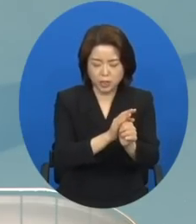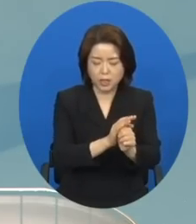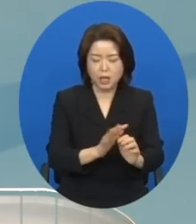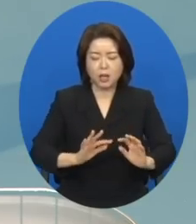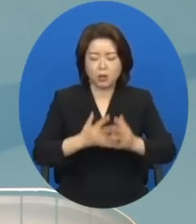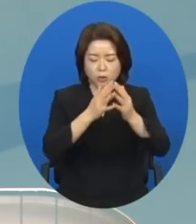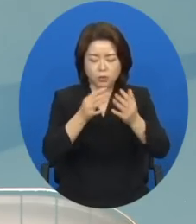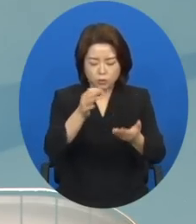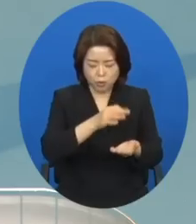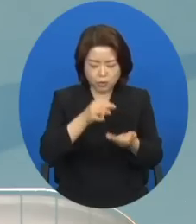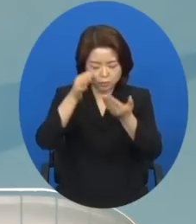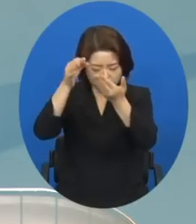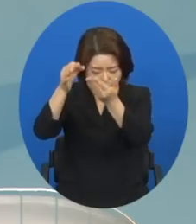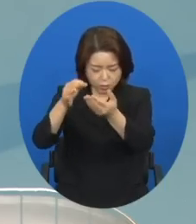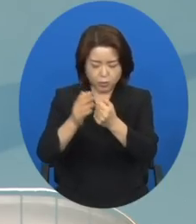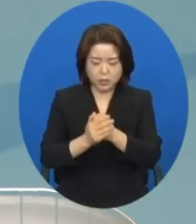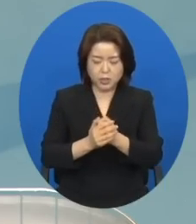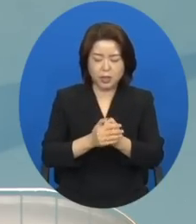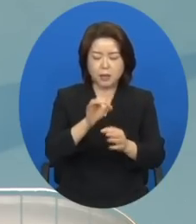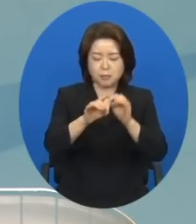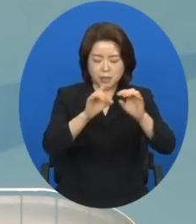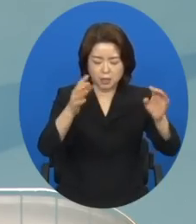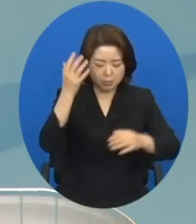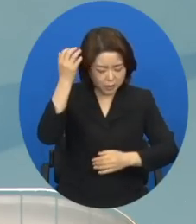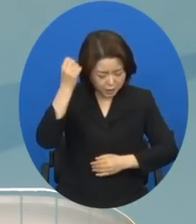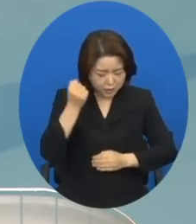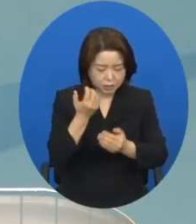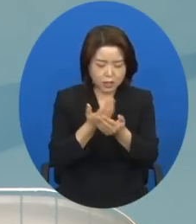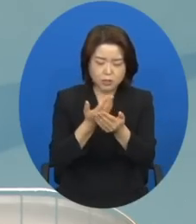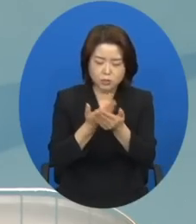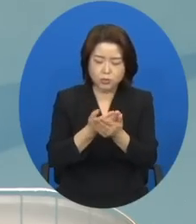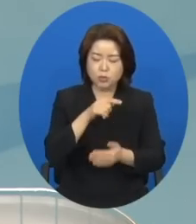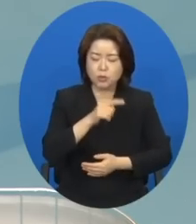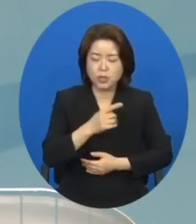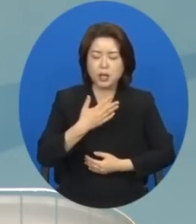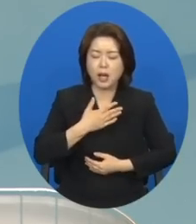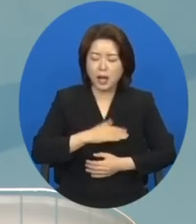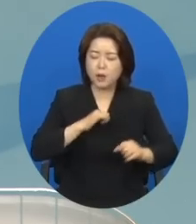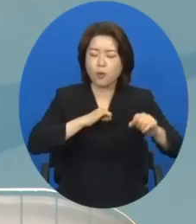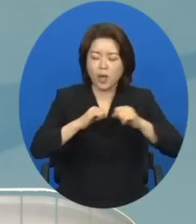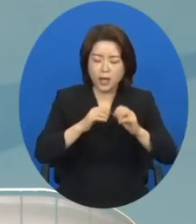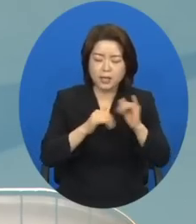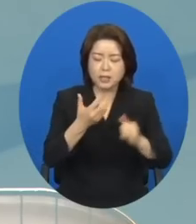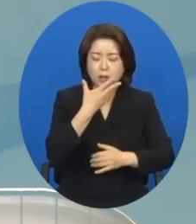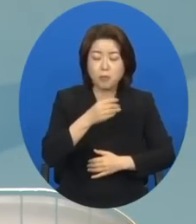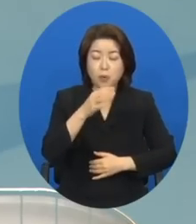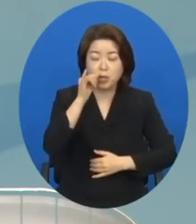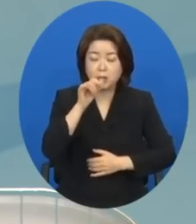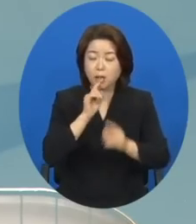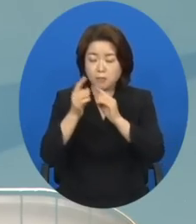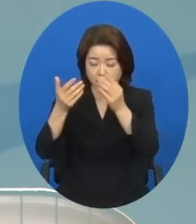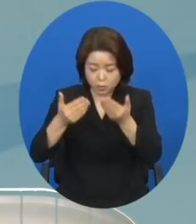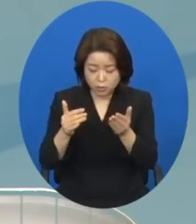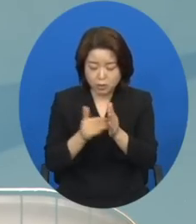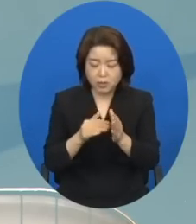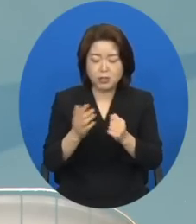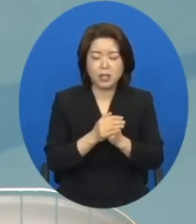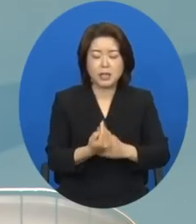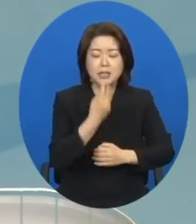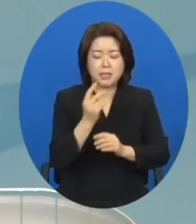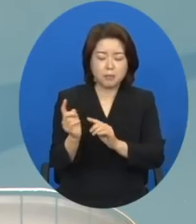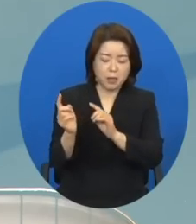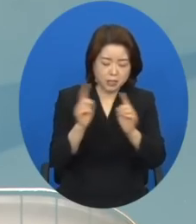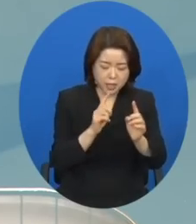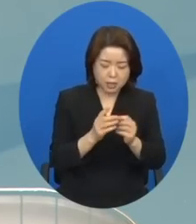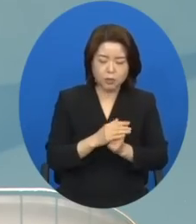건축헌금을 주님께 올려드리오니 드린 손길을 기억하여 주시고 하나님 이것을 알고 행한 자에게 복이 있다고 했는데 하나님 생명을 살리고